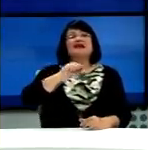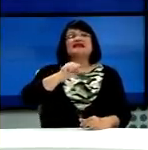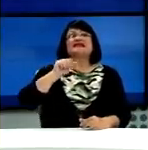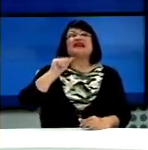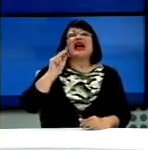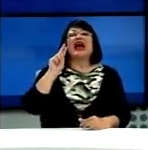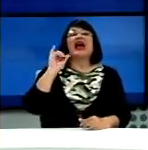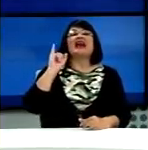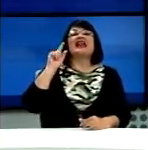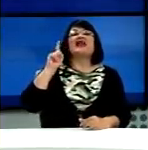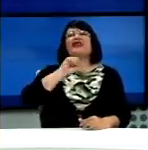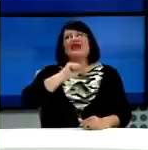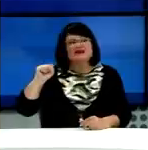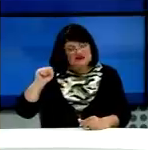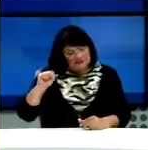Κοιτάξτε,